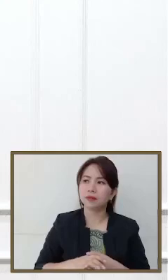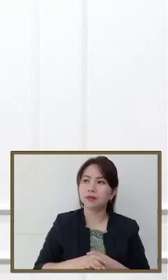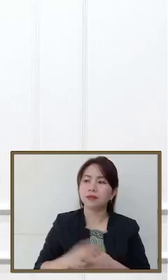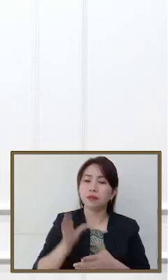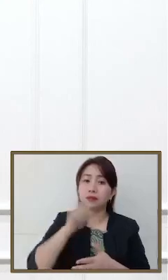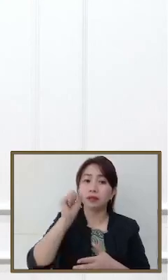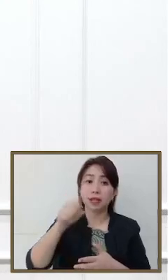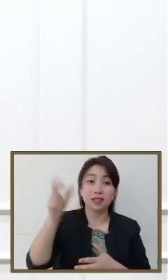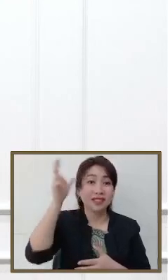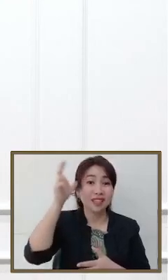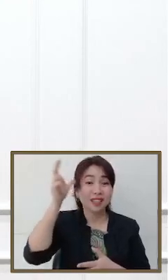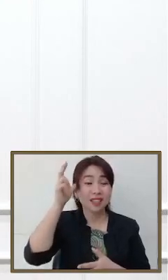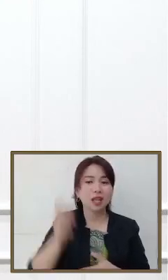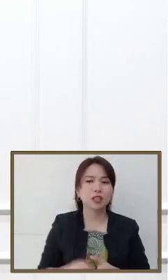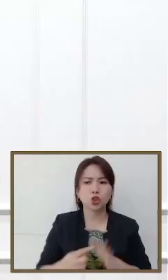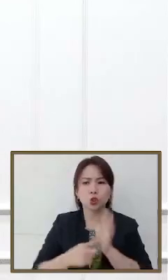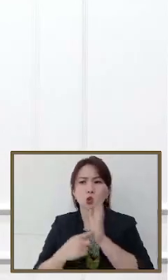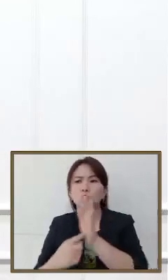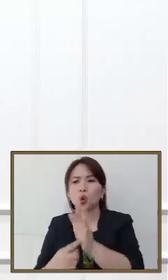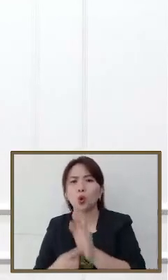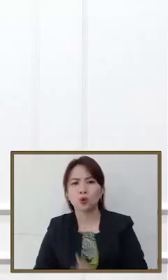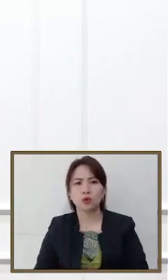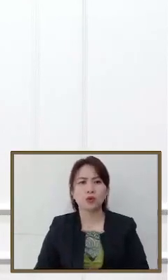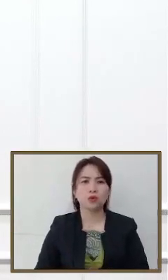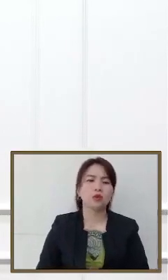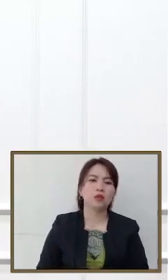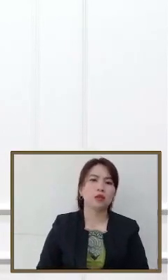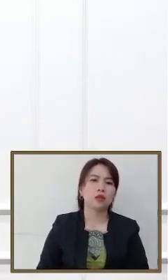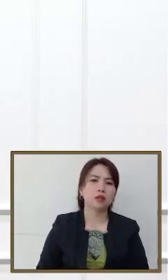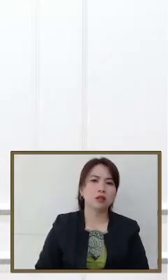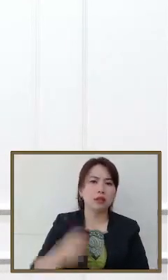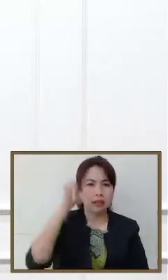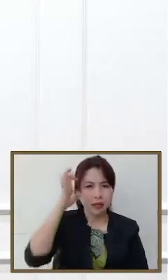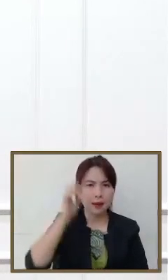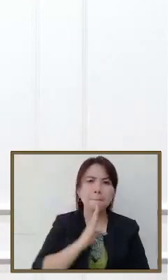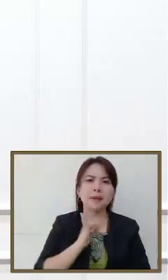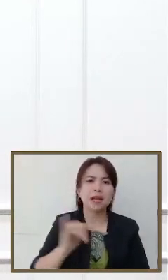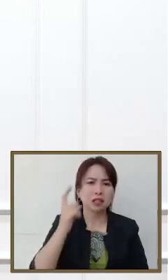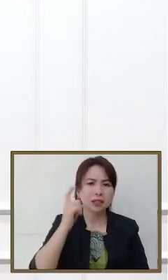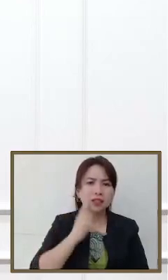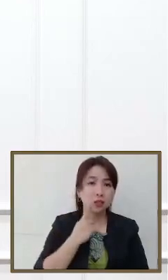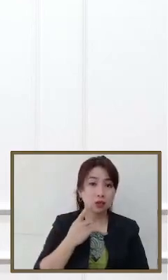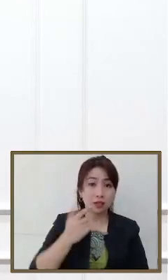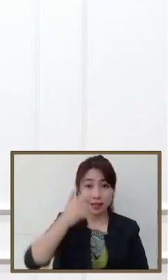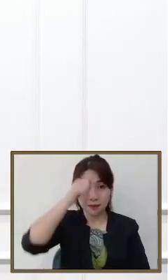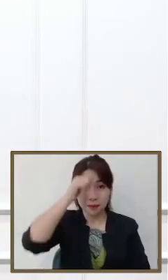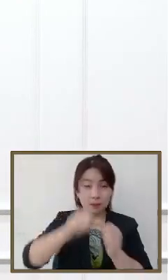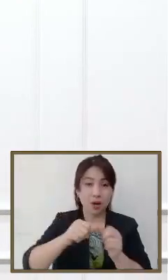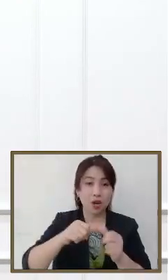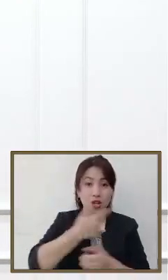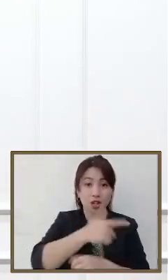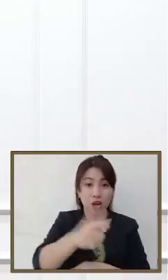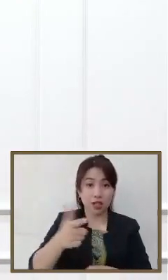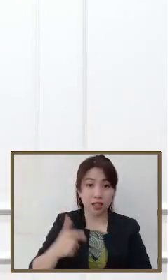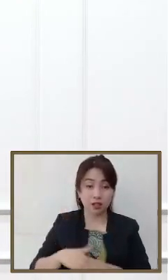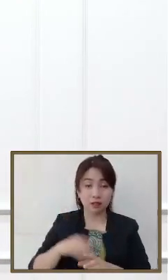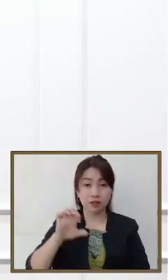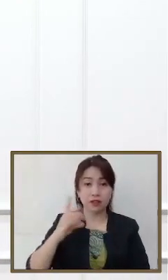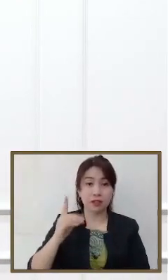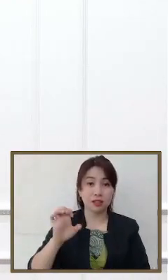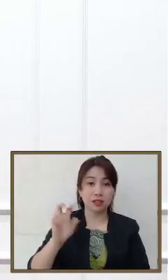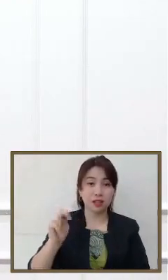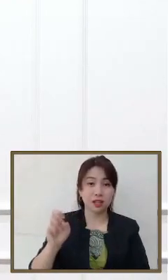ire-refer doon pa lang sa Garden of Eden seryoso siya kasalanan ba kaagad temptation